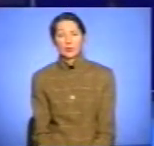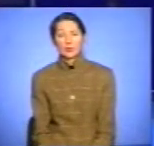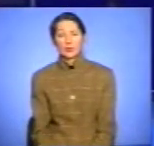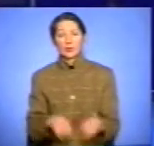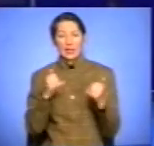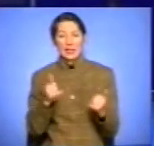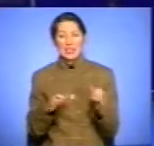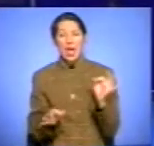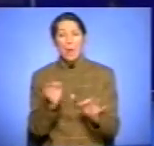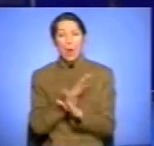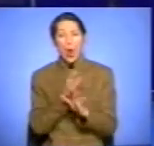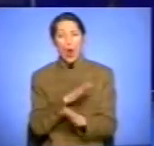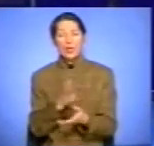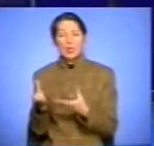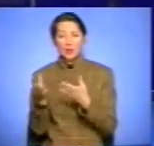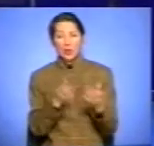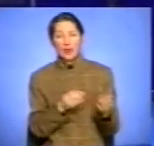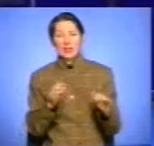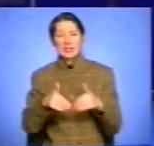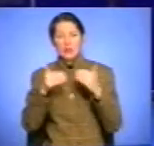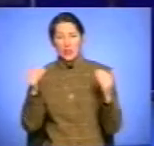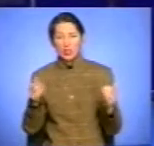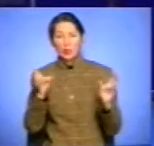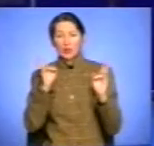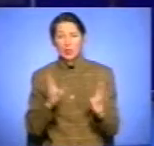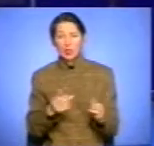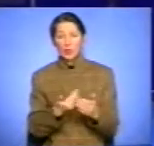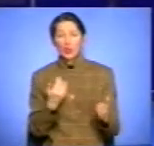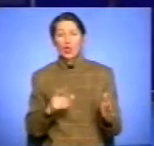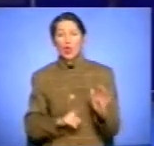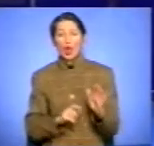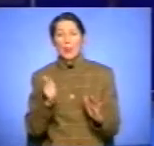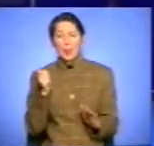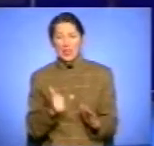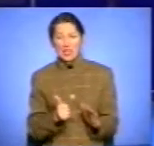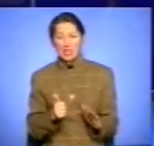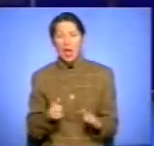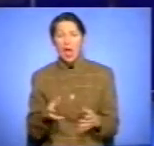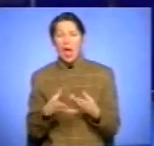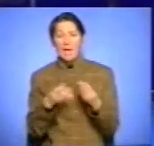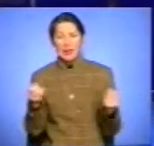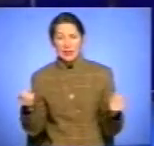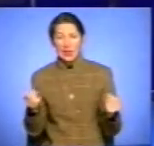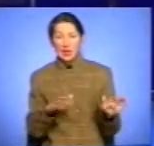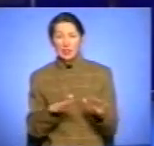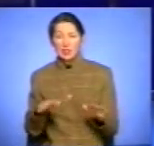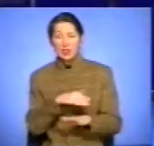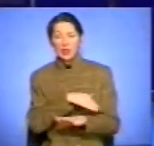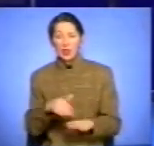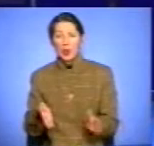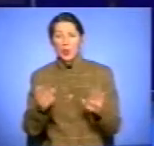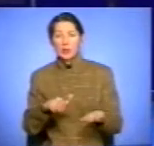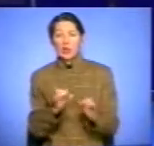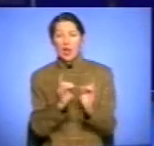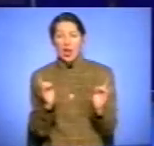нинішня погода сприяє збільшенню травматизму Від початку тижня відлига і слизький тротуари поклала на лікарняні ліжка десятки